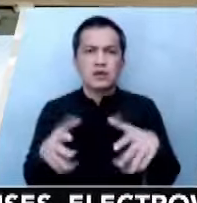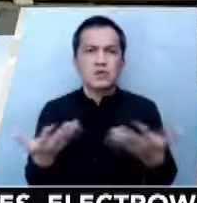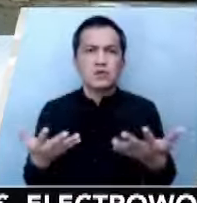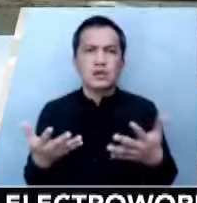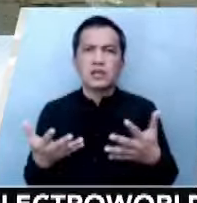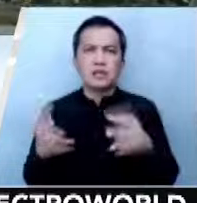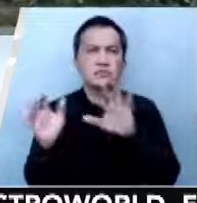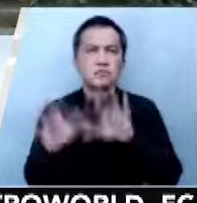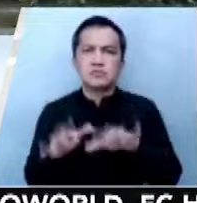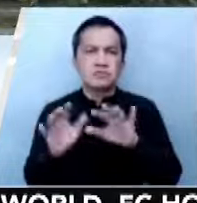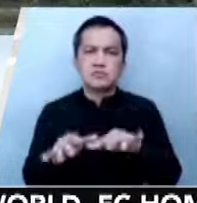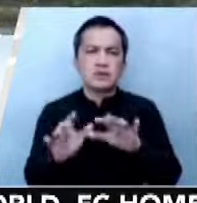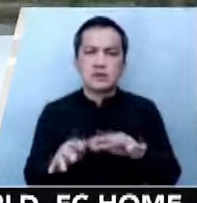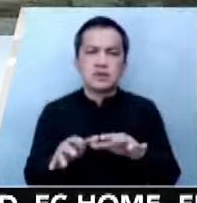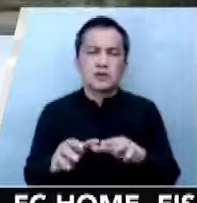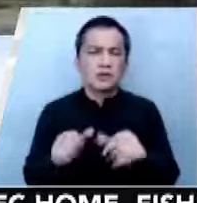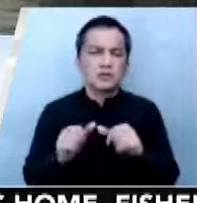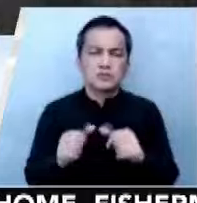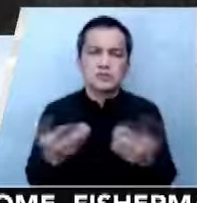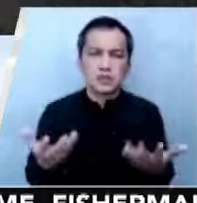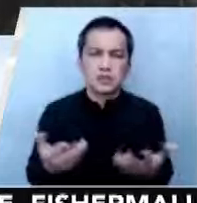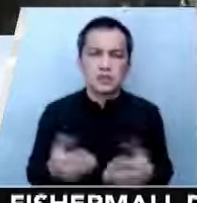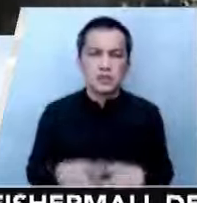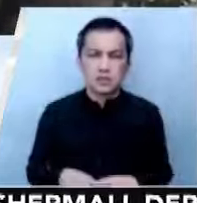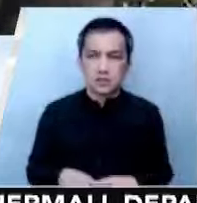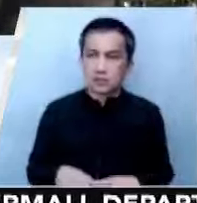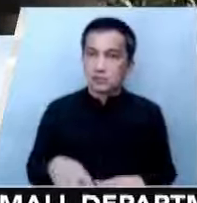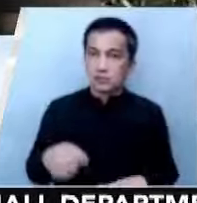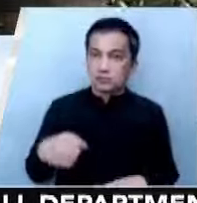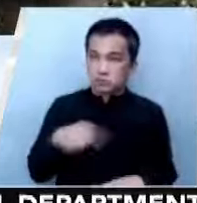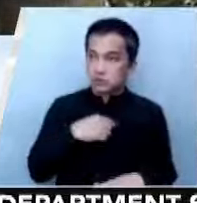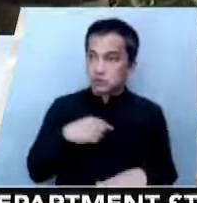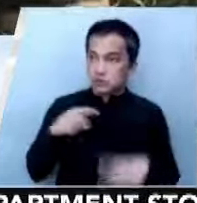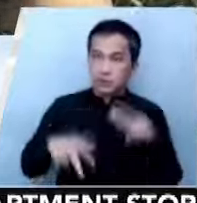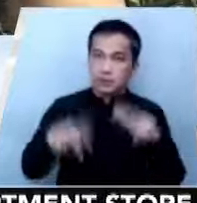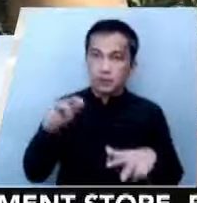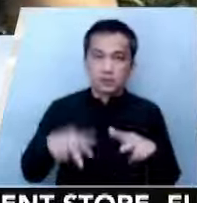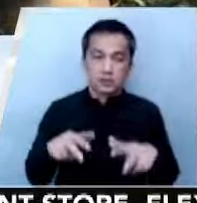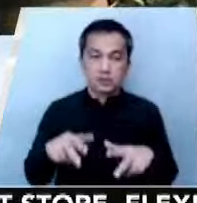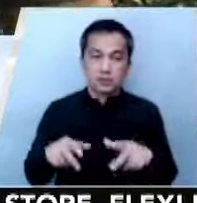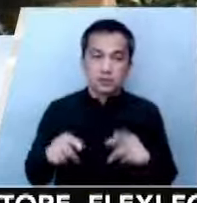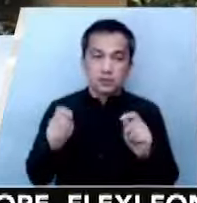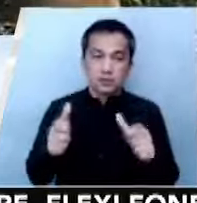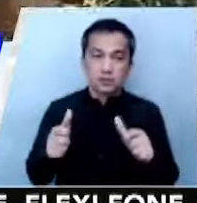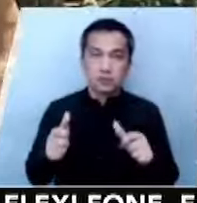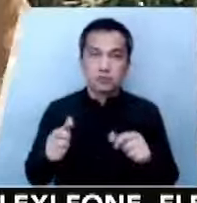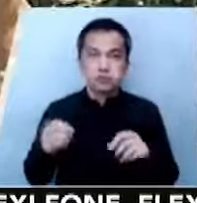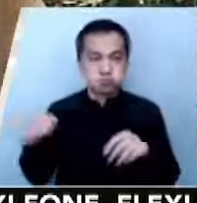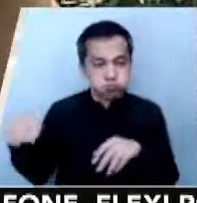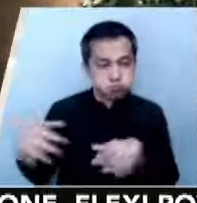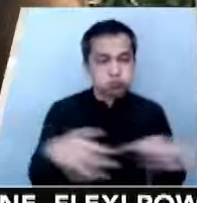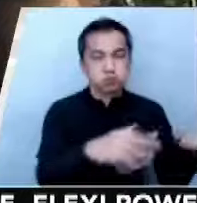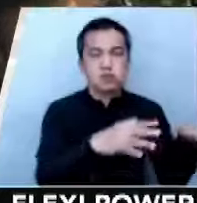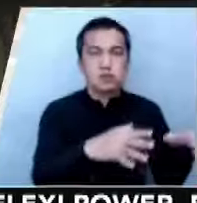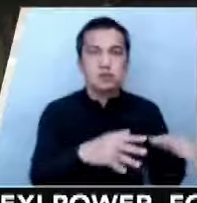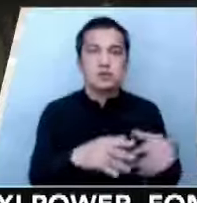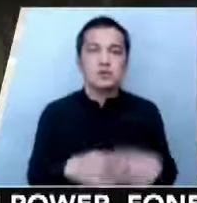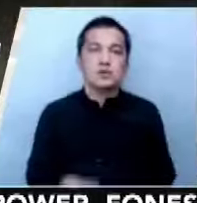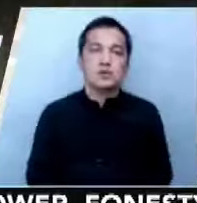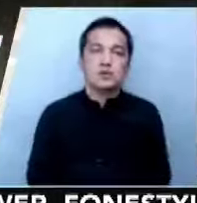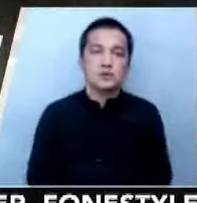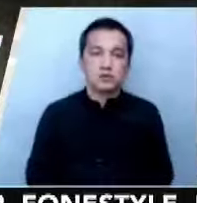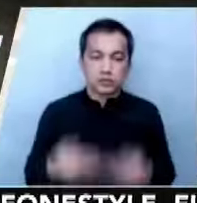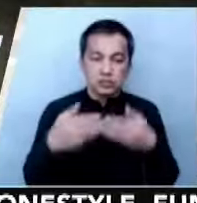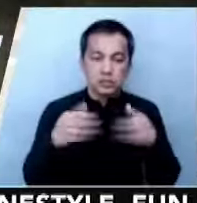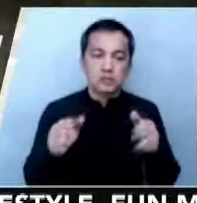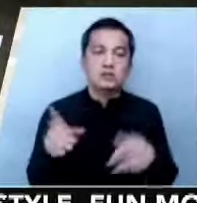ulan kahapon. Nagpanik po kami nila. Kasi ito, biglang bugan na lang nung pinakapanara ng gate. Luma na